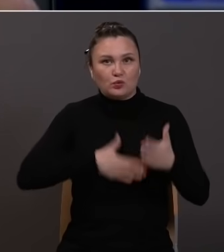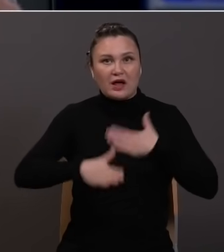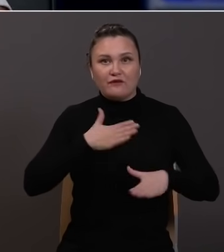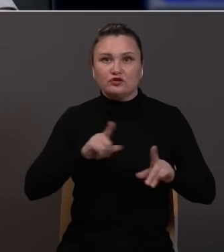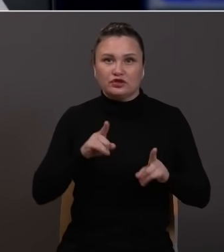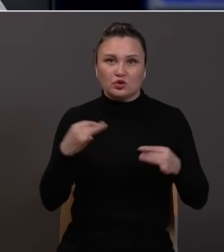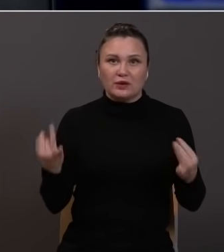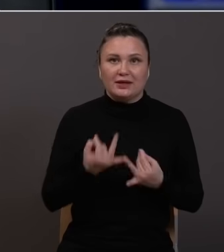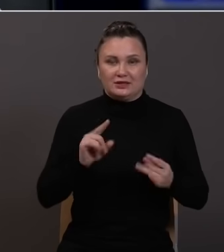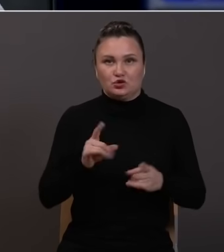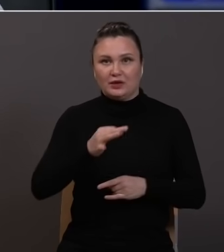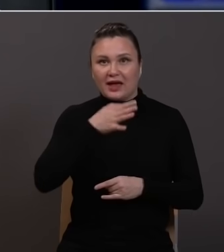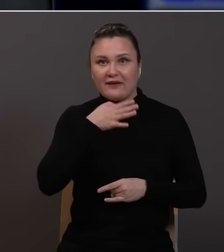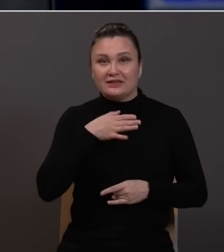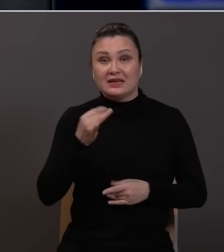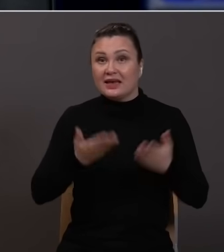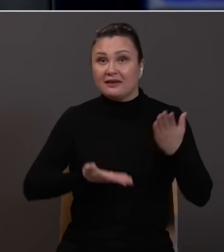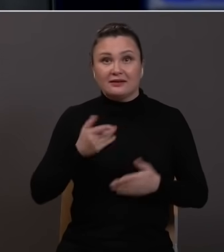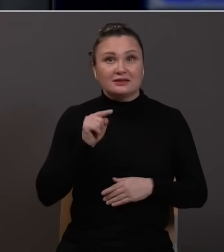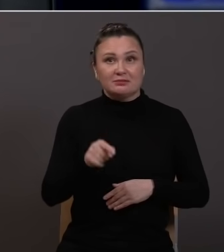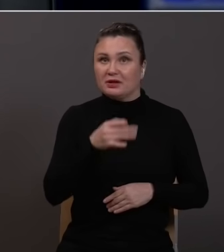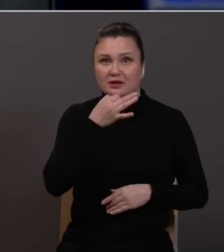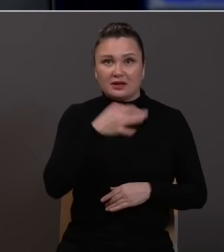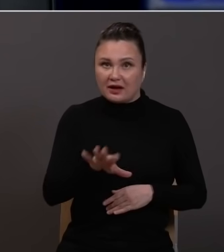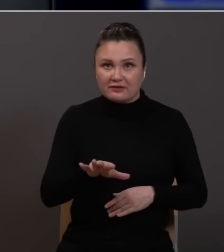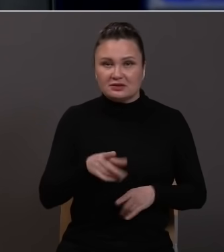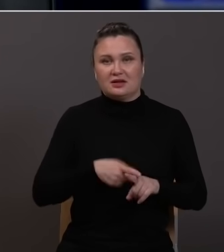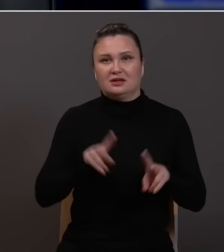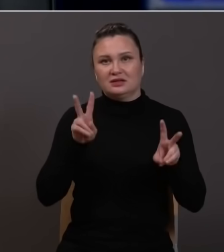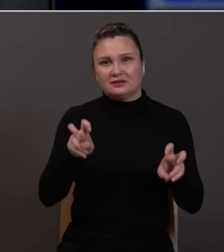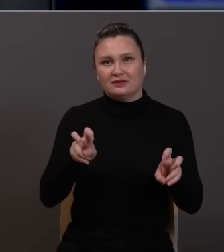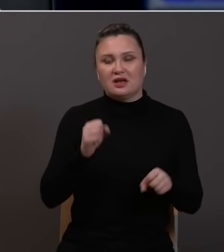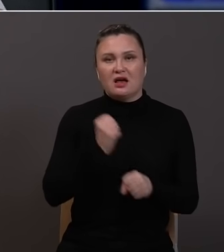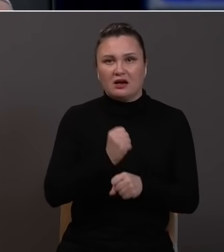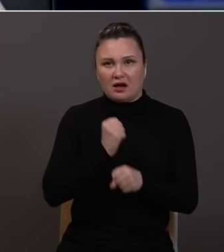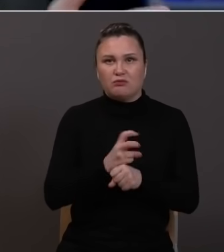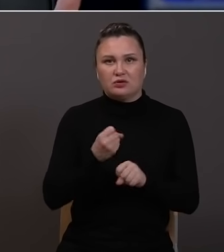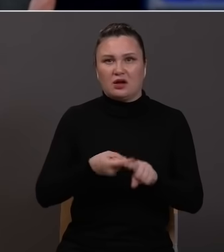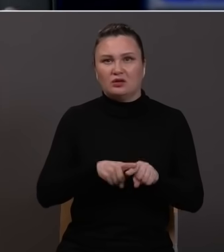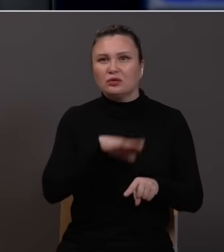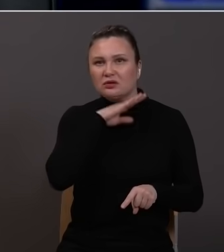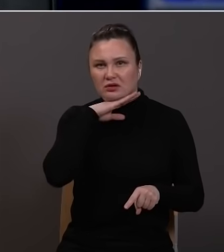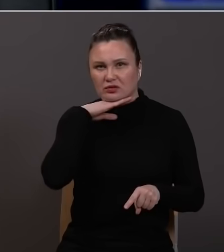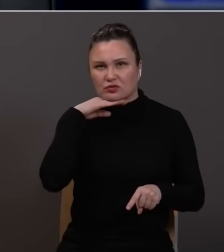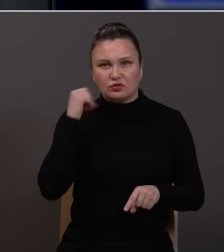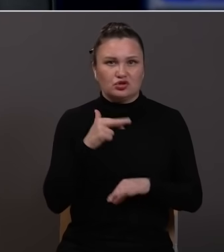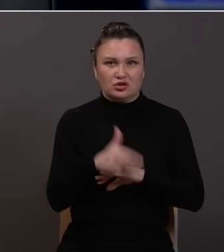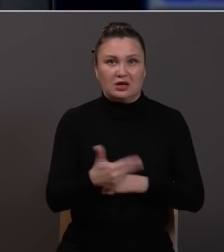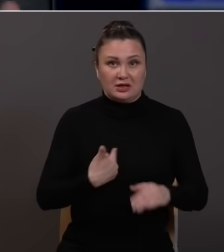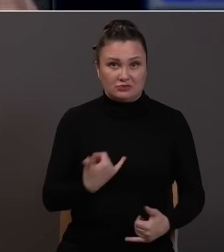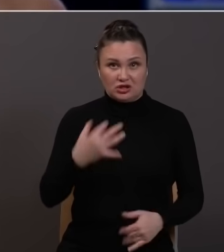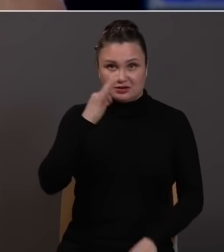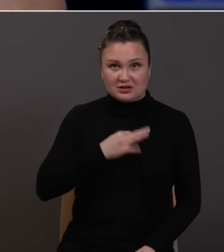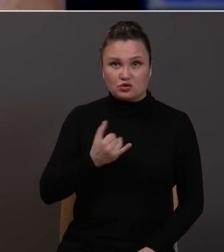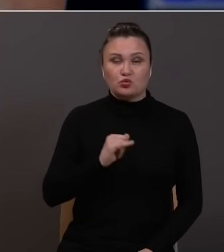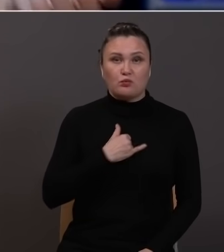что ему интересно и что ему нравится. Если тебе не нравится, то это называется вот работа, на которую ты не хочешь идти. То есть вот если мне сейчас скажут,